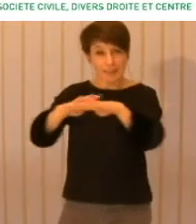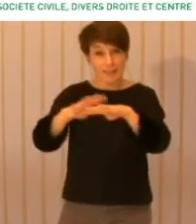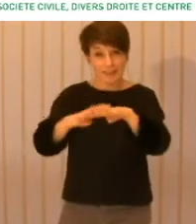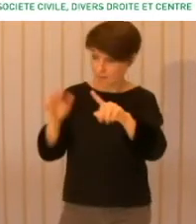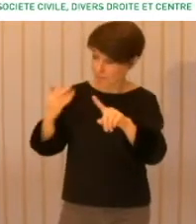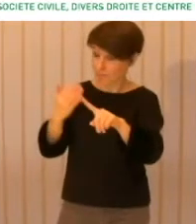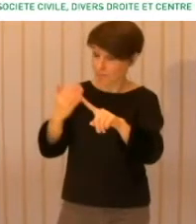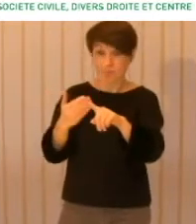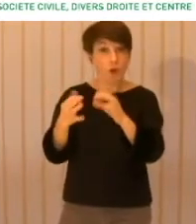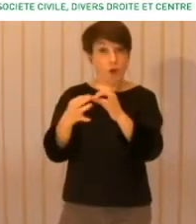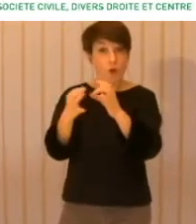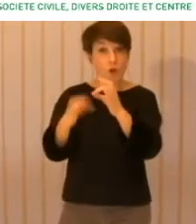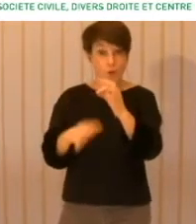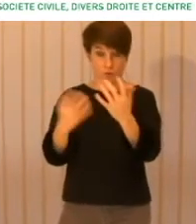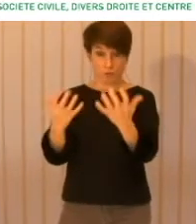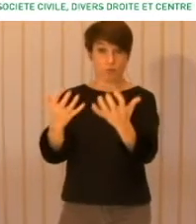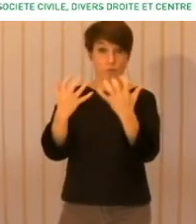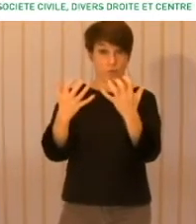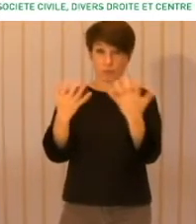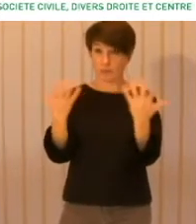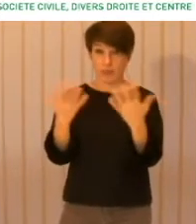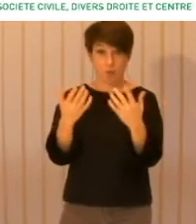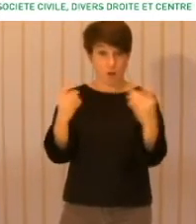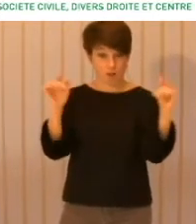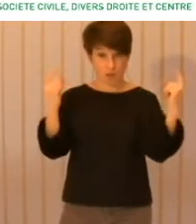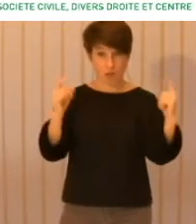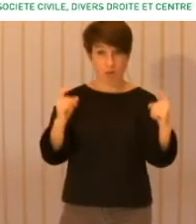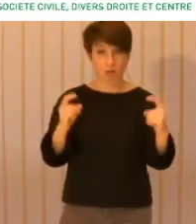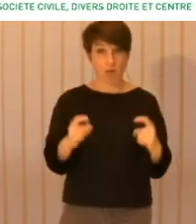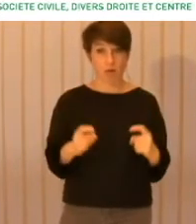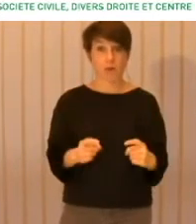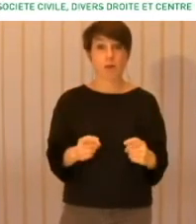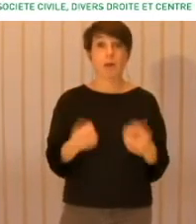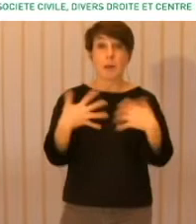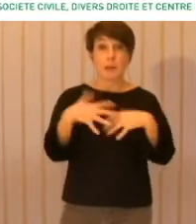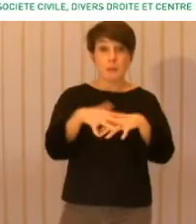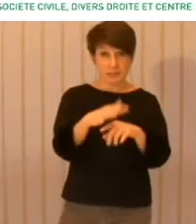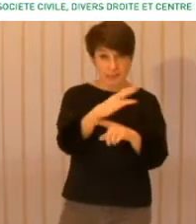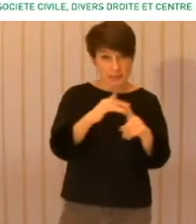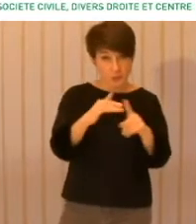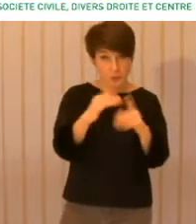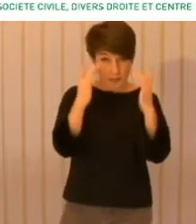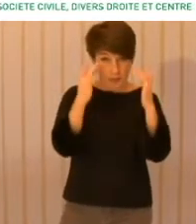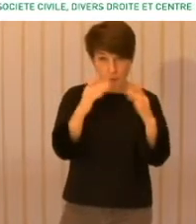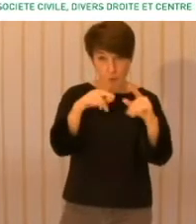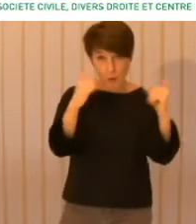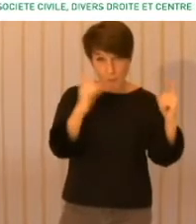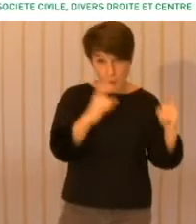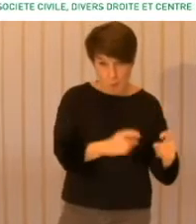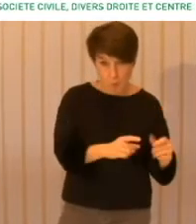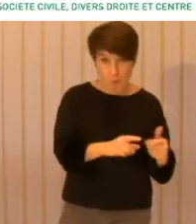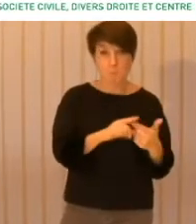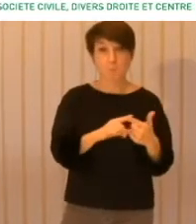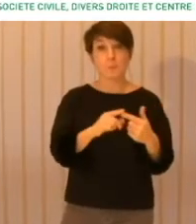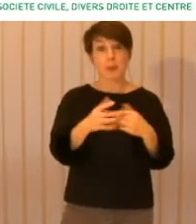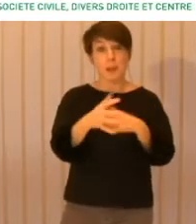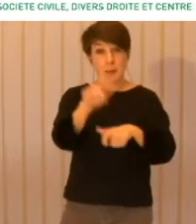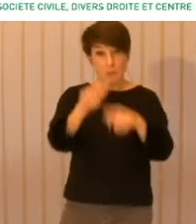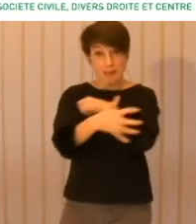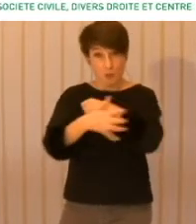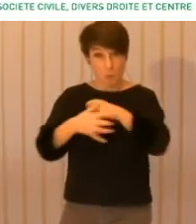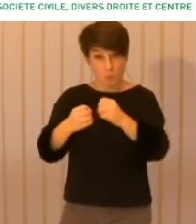régresse avec ces politiques-là et ces mots-là. Moins de mixité sociale et culturelle, aggravation de la